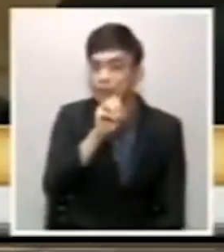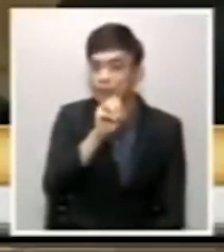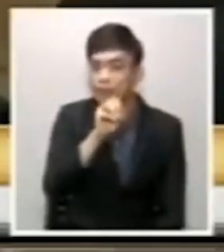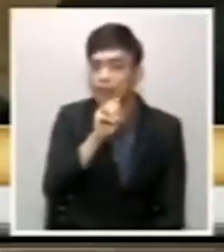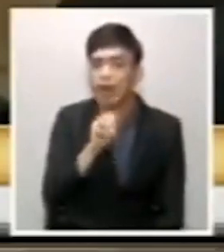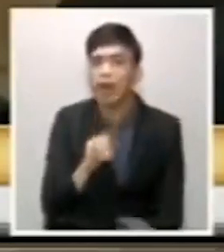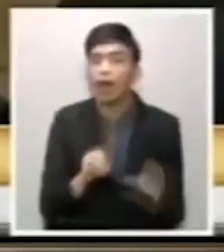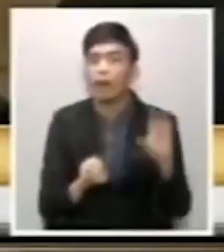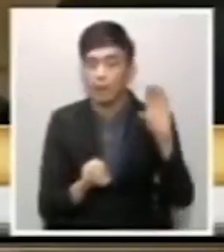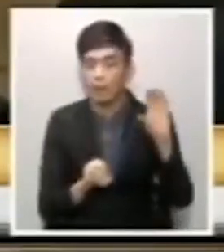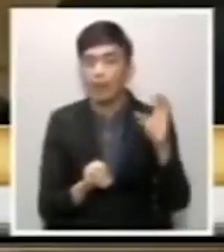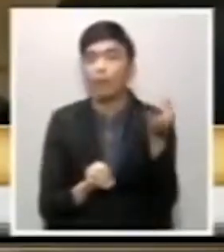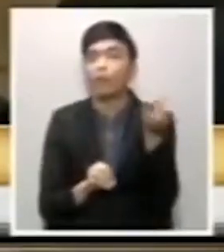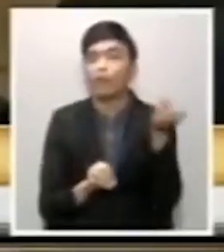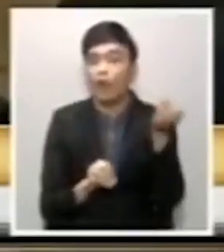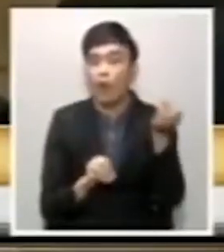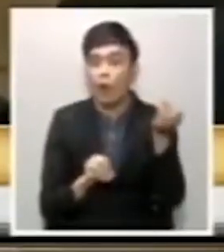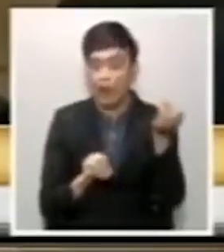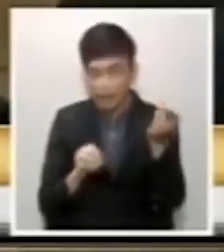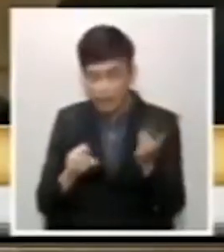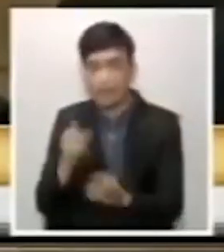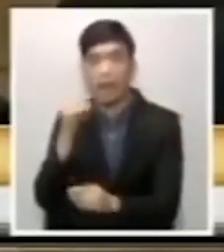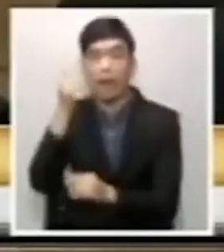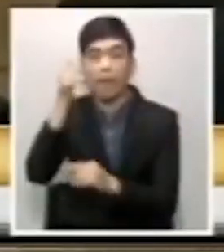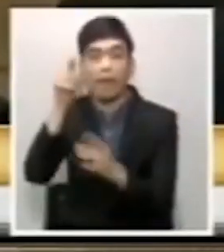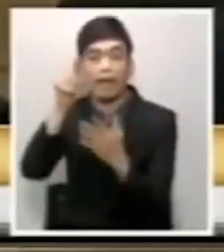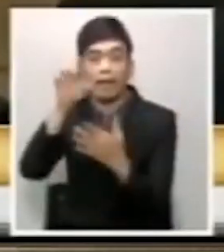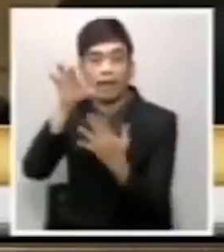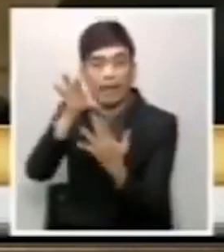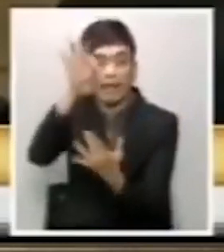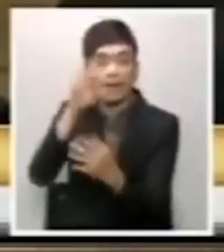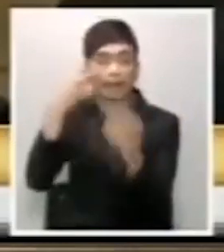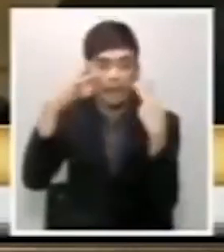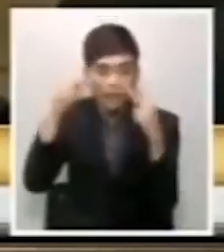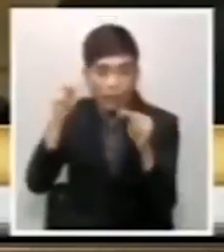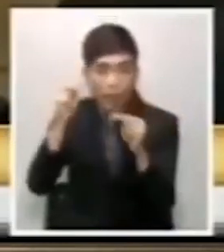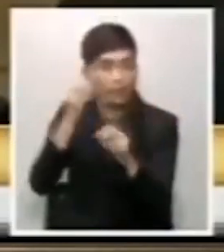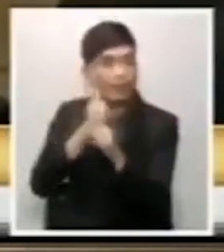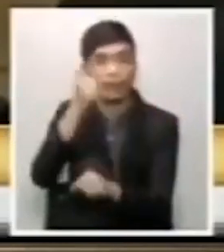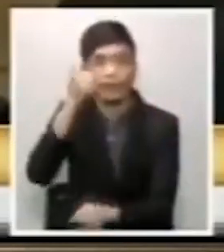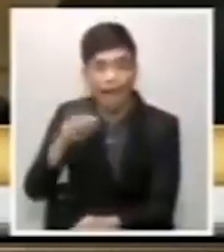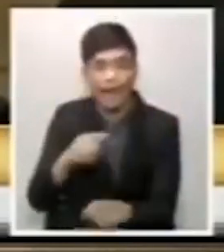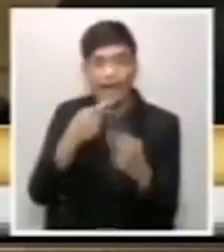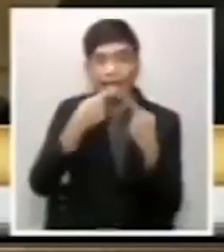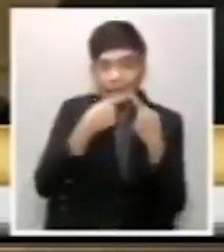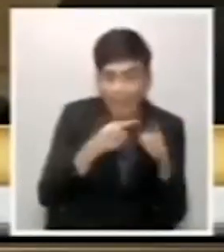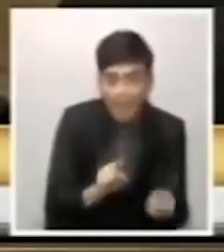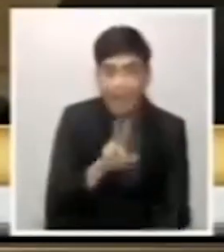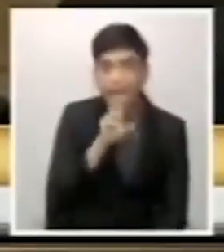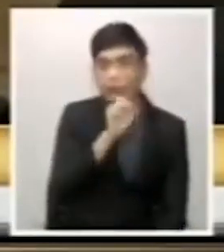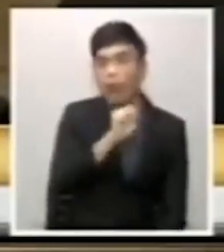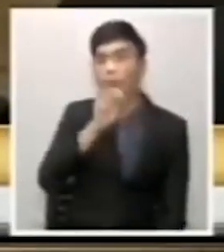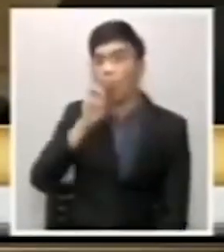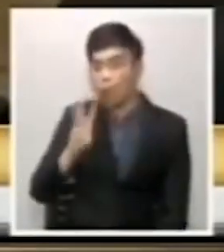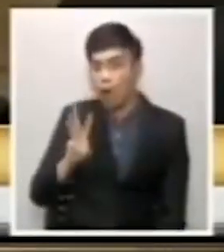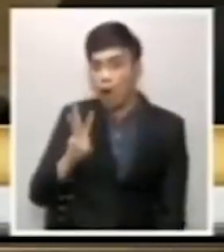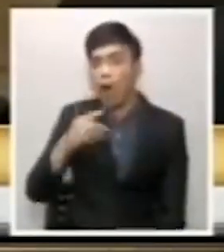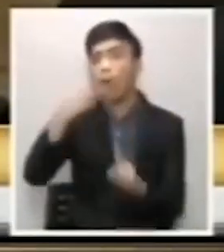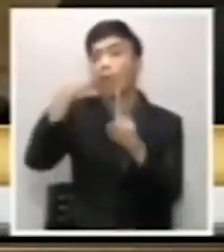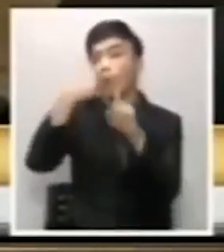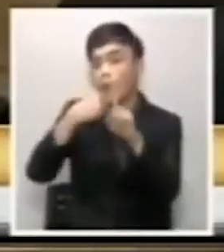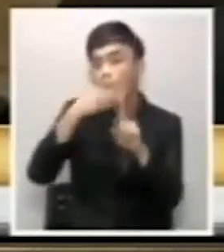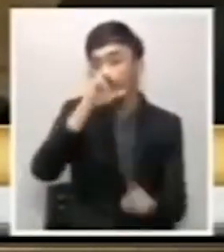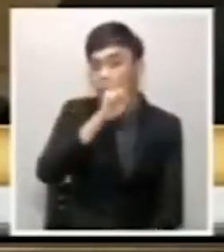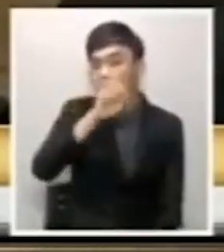ากพอที่จะเข้าไปเลือกนายกรัฐมนตรีได้แต่สว250คนบวกกับส